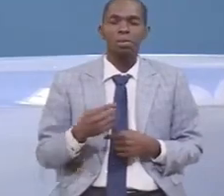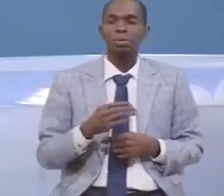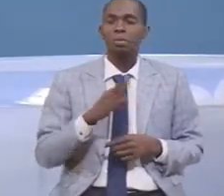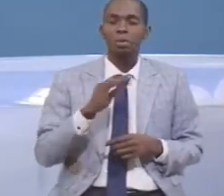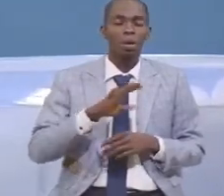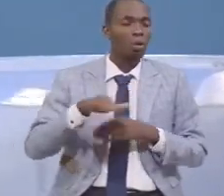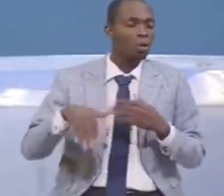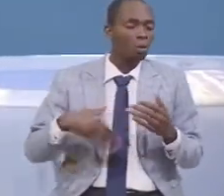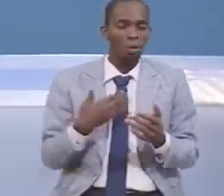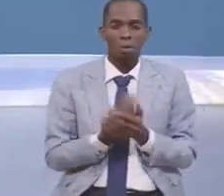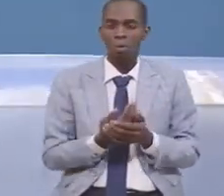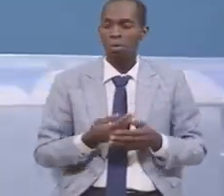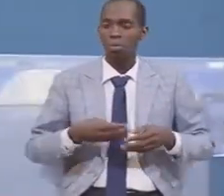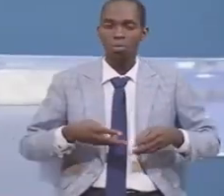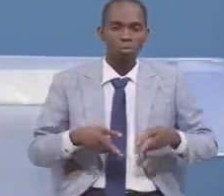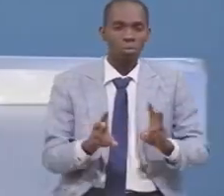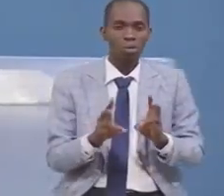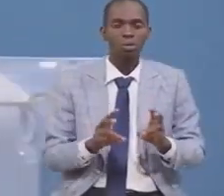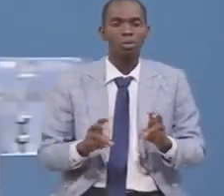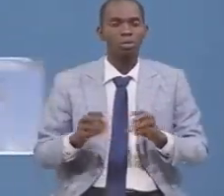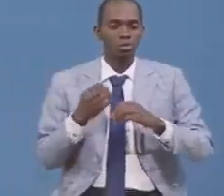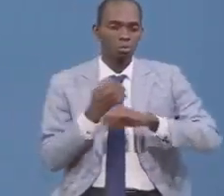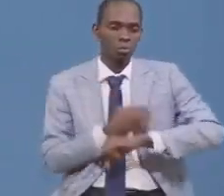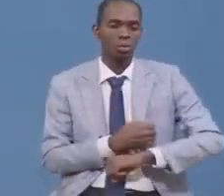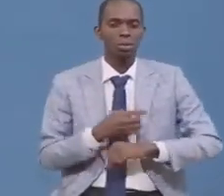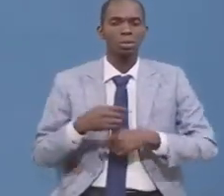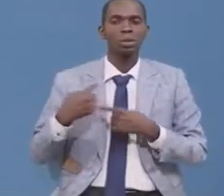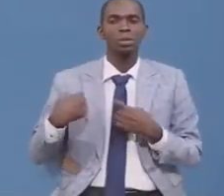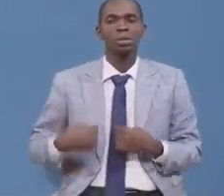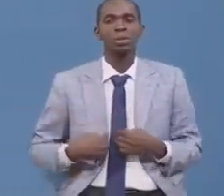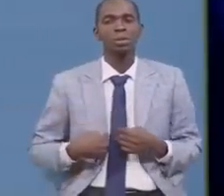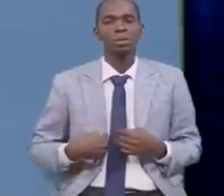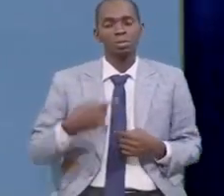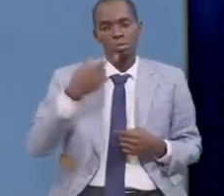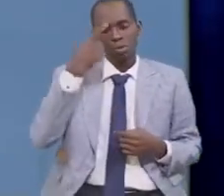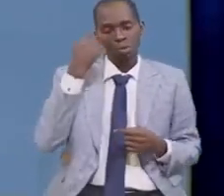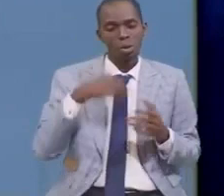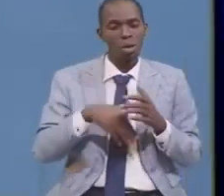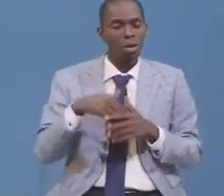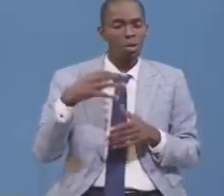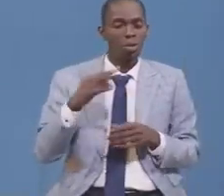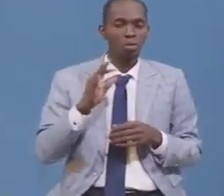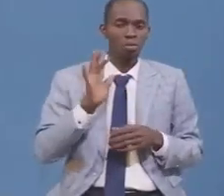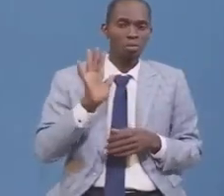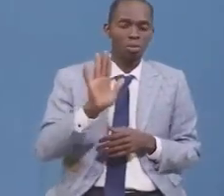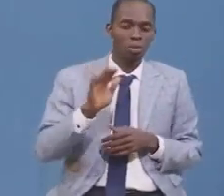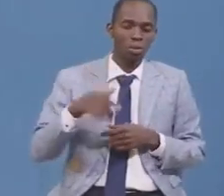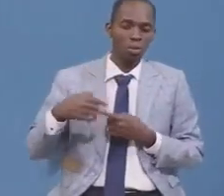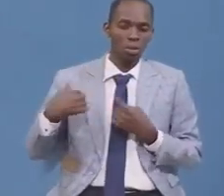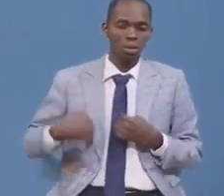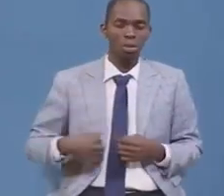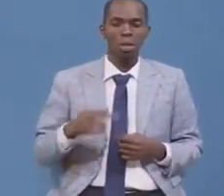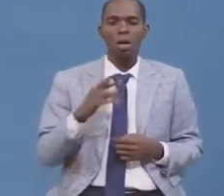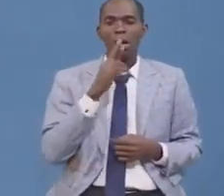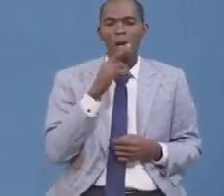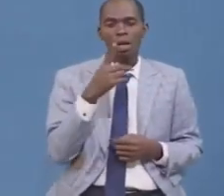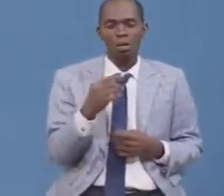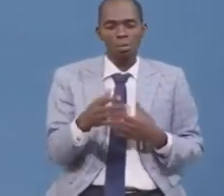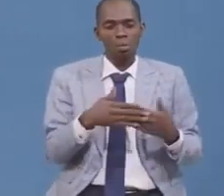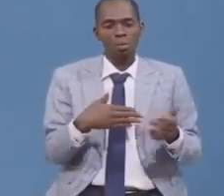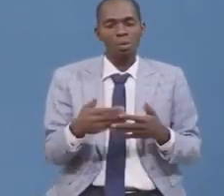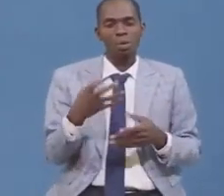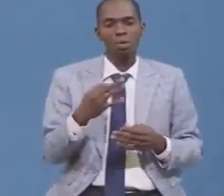do that. ఆ విధంగా ప్రయత్నం చేసి వాటి చేయాలి. Because out of that heart are the issues of life.